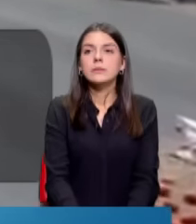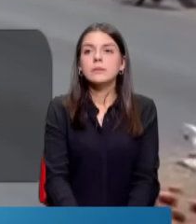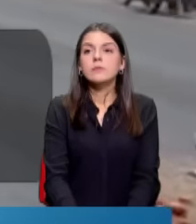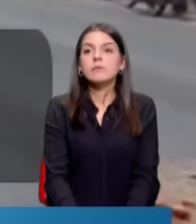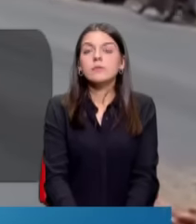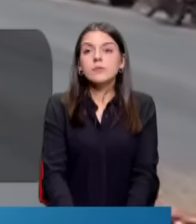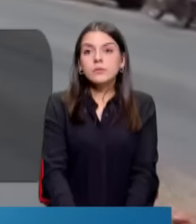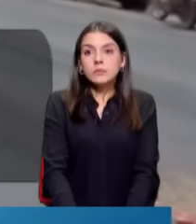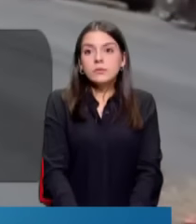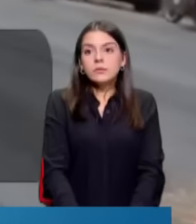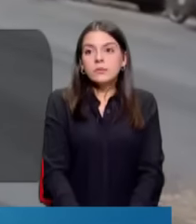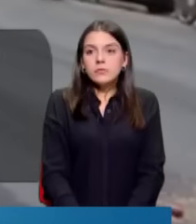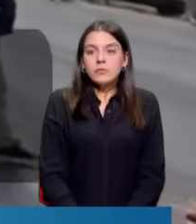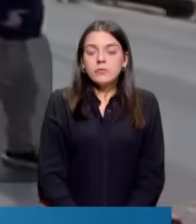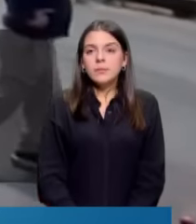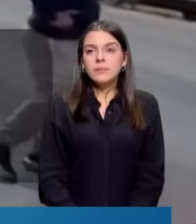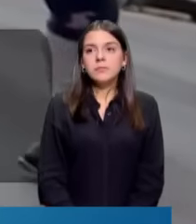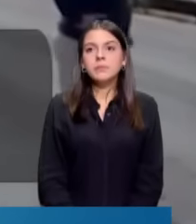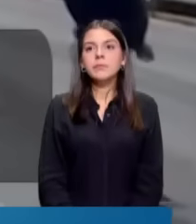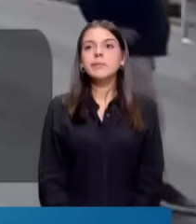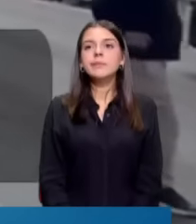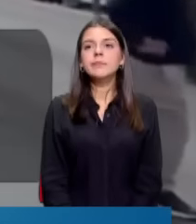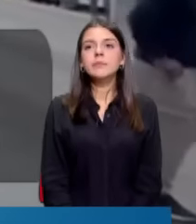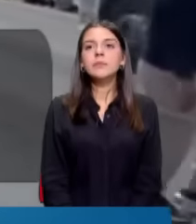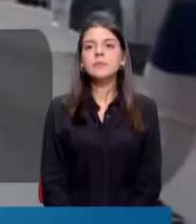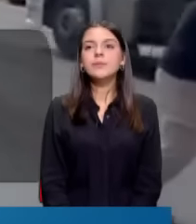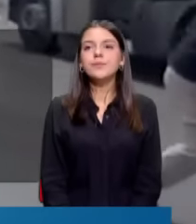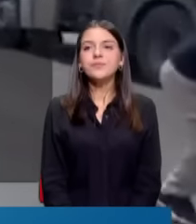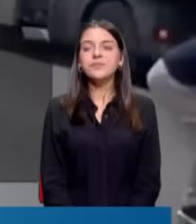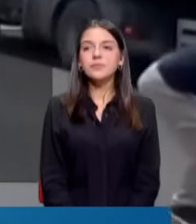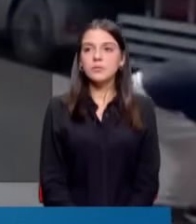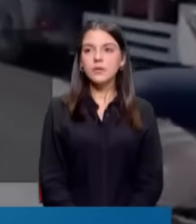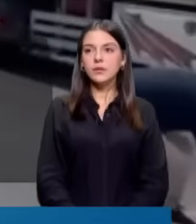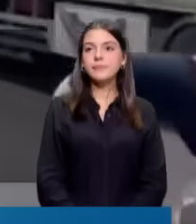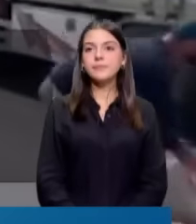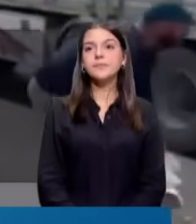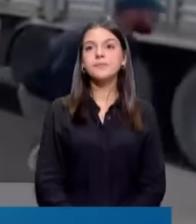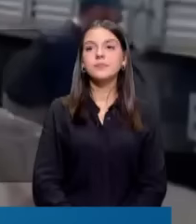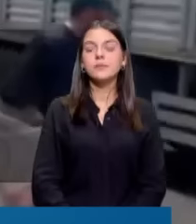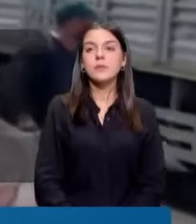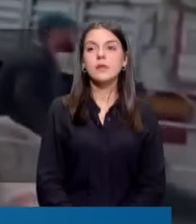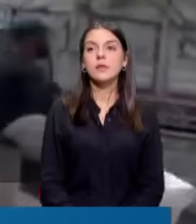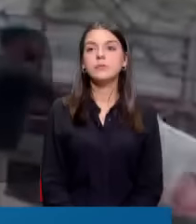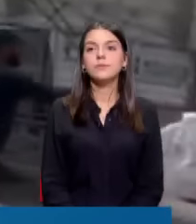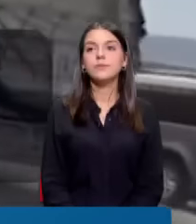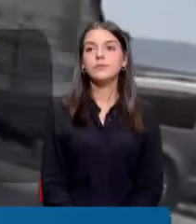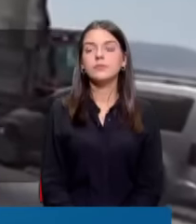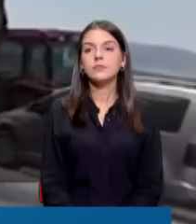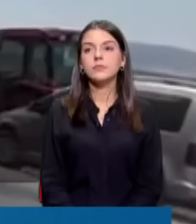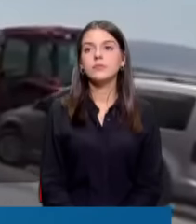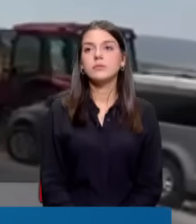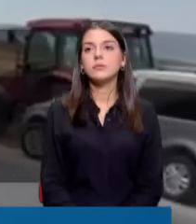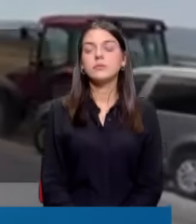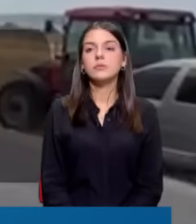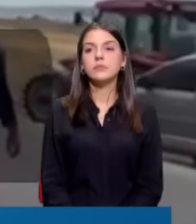Kahramanmaraş çiftçileri olarak Sayın Cumhurbaşkanımızdan, Tarım ve Orman Bakanımızdan bir